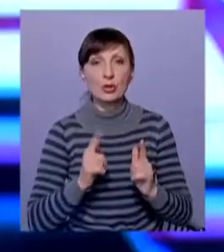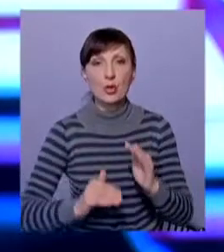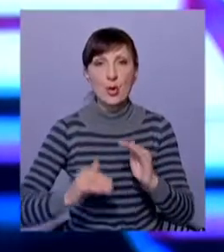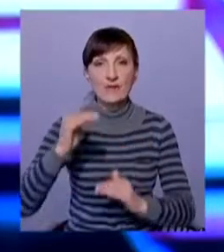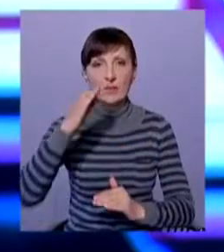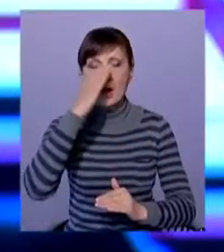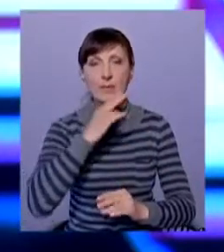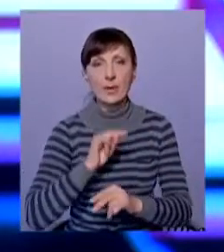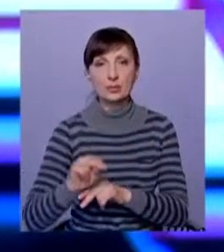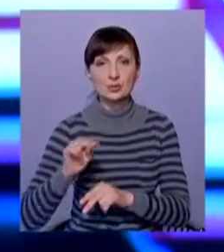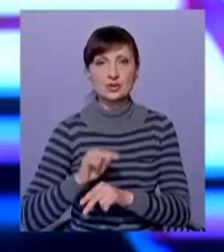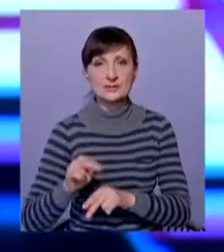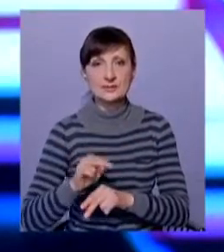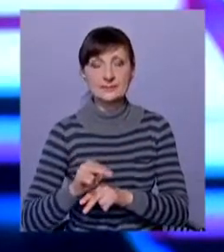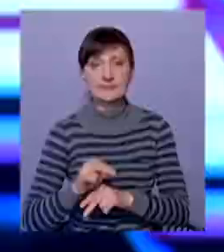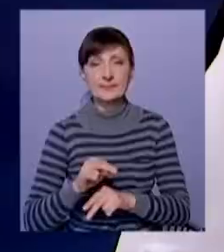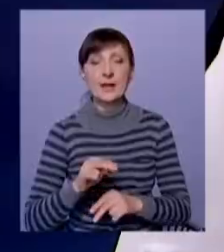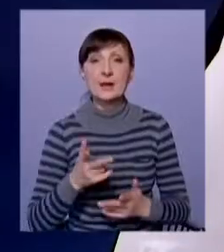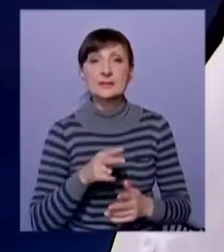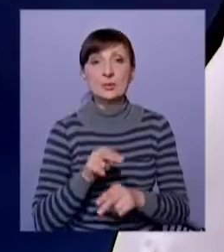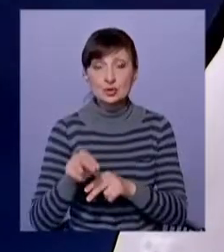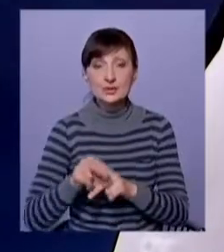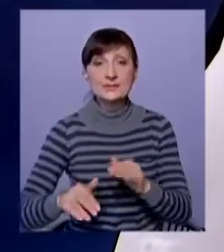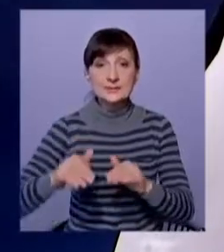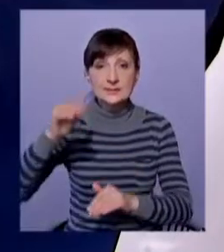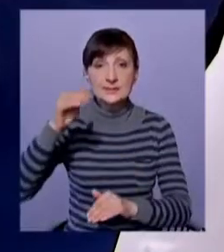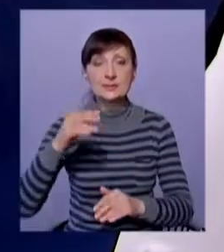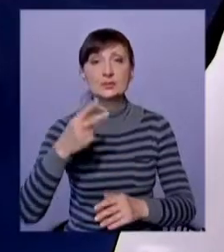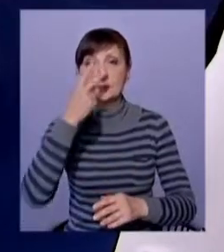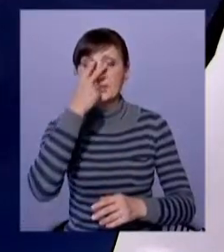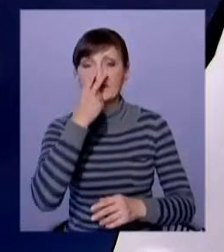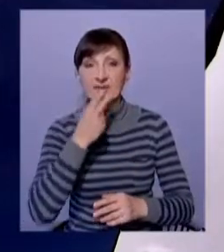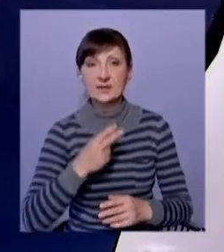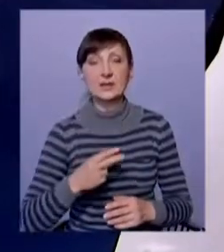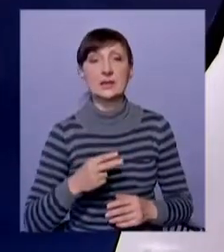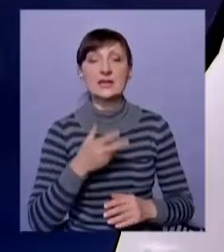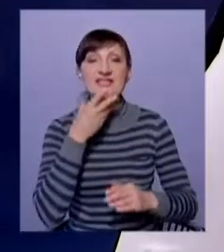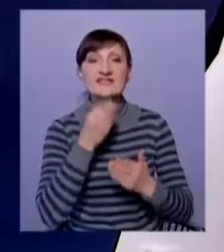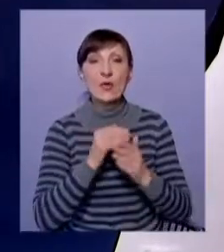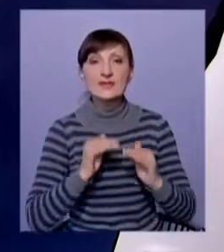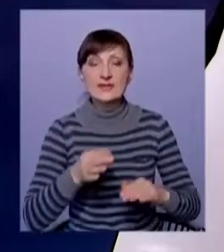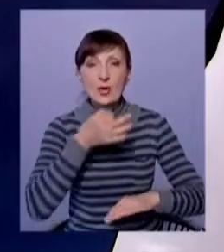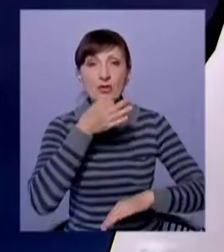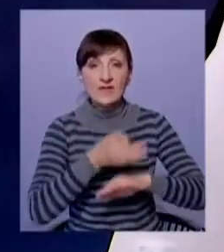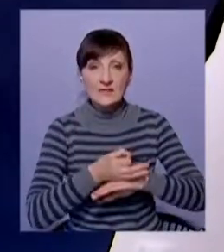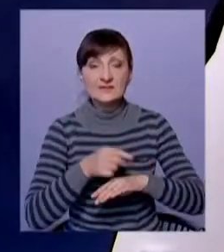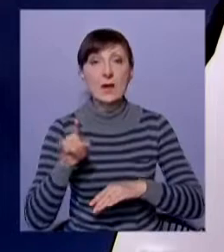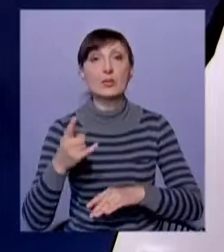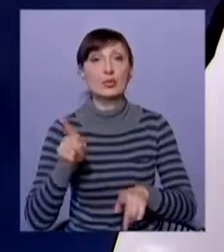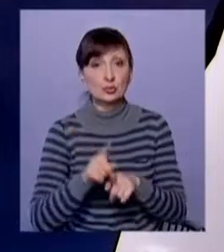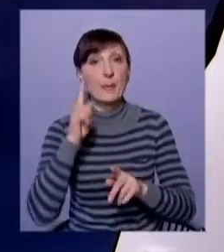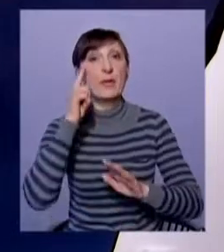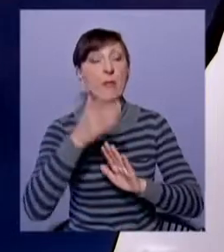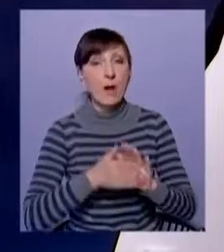момента рождения, если родители будут его прививать эти навыки, соответственно, будут вырабатывать солидарную ответственность за собственное здоровье, что мы сейчас и требуем,